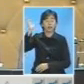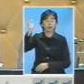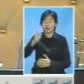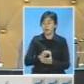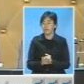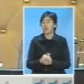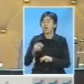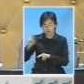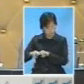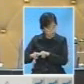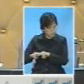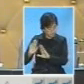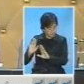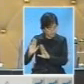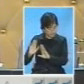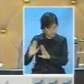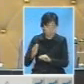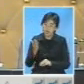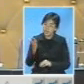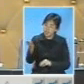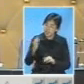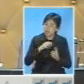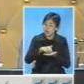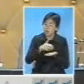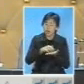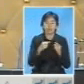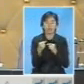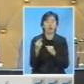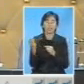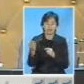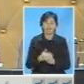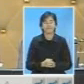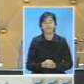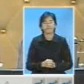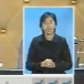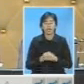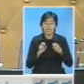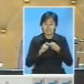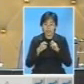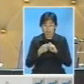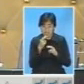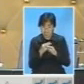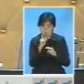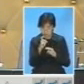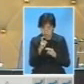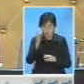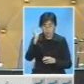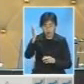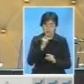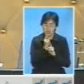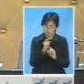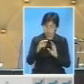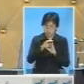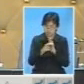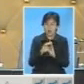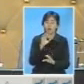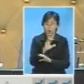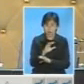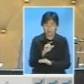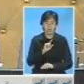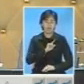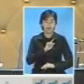านนั่งลงนะครับผมจะให้ท่านเก่งใช้สิทธิ์เฉพาะในส่วนที่เสียหายเท่านั้นนะครับท่านผมต้องยึดข้อบังคับคนนำหน้